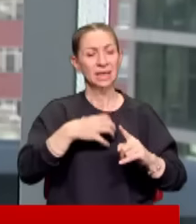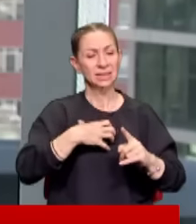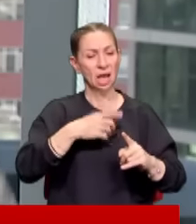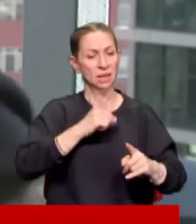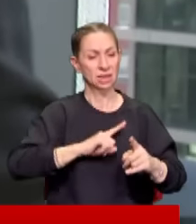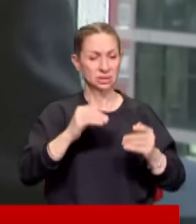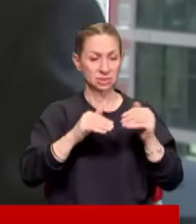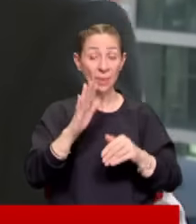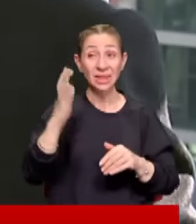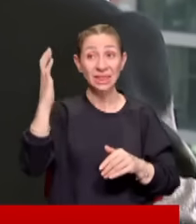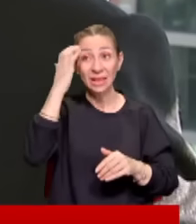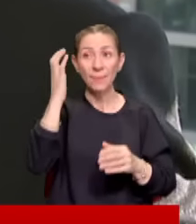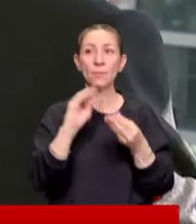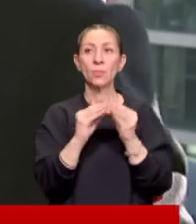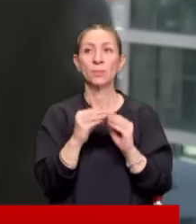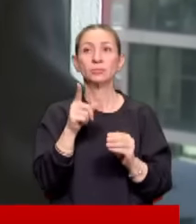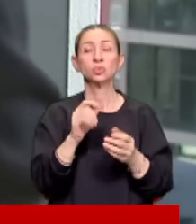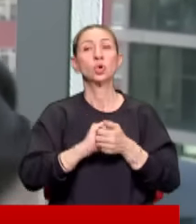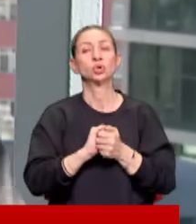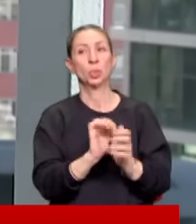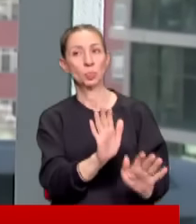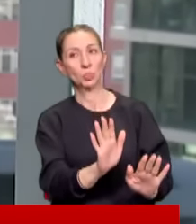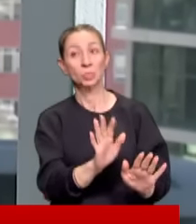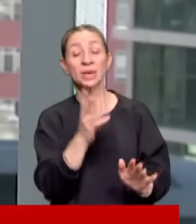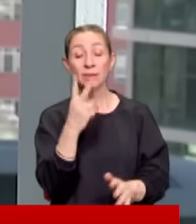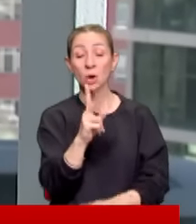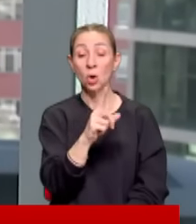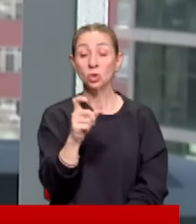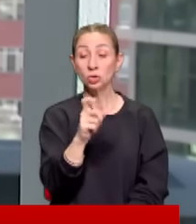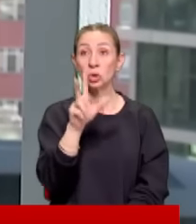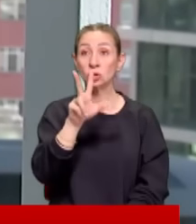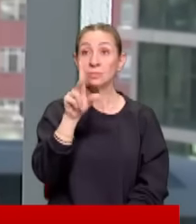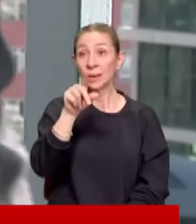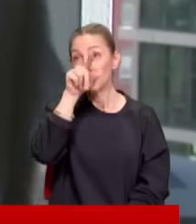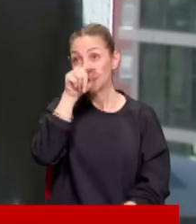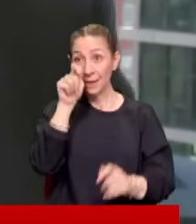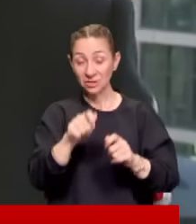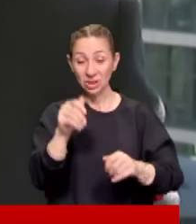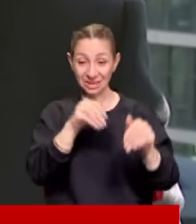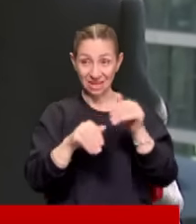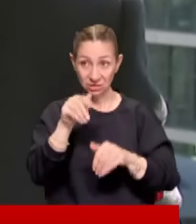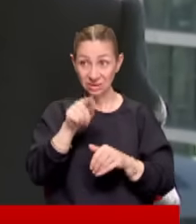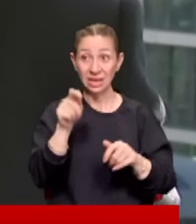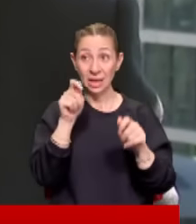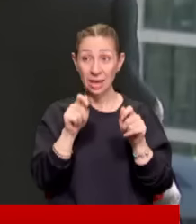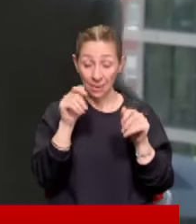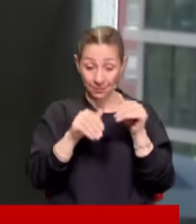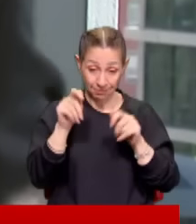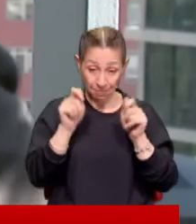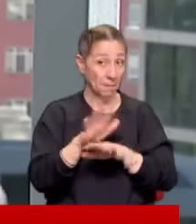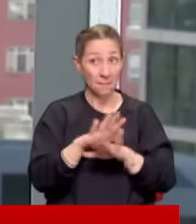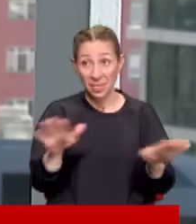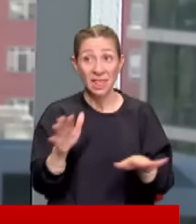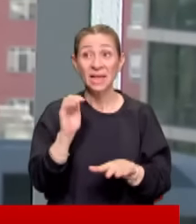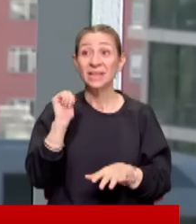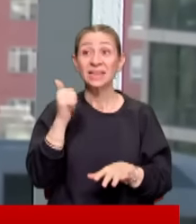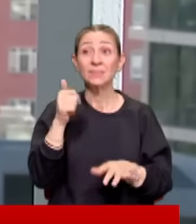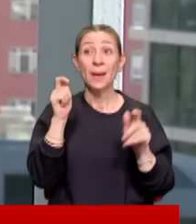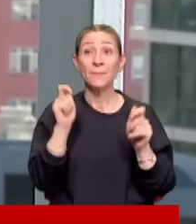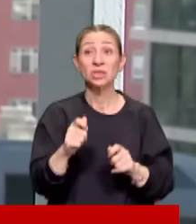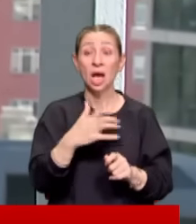gidebilir. Evet. Ama temel problem şu dostum. 2019 31 Mart'ta yapılacak seçimin, yapılmış olan seçimin ne zaman